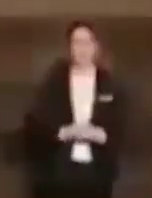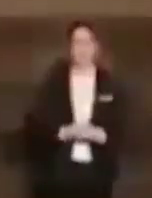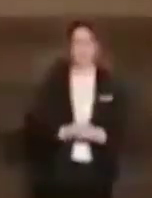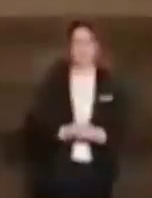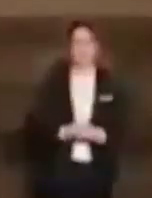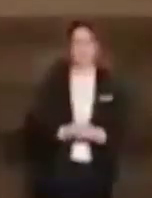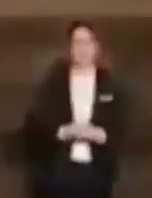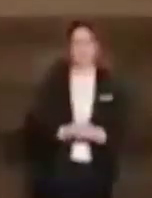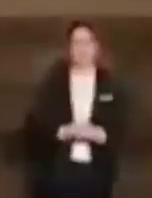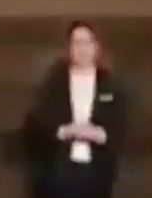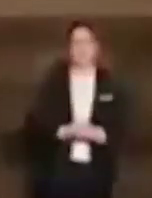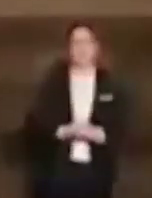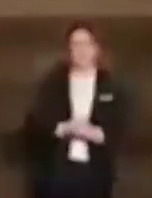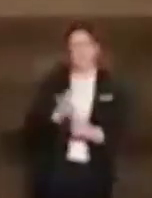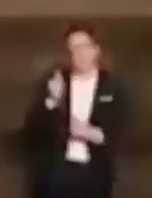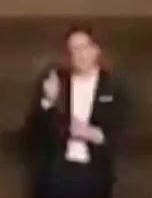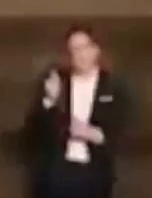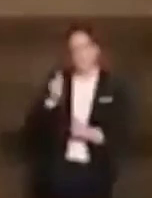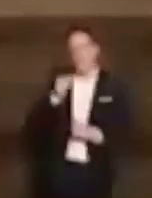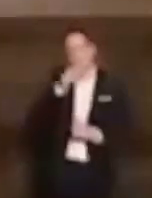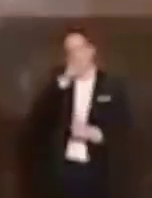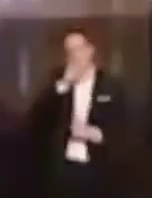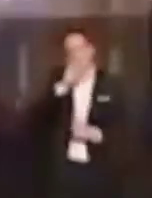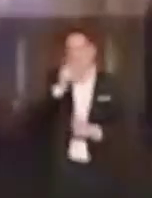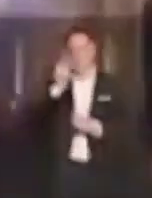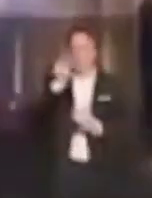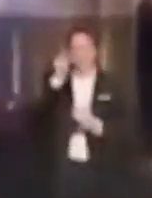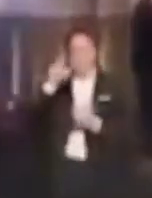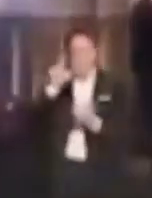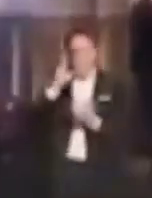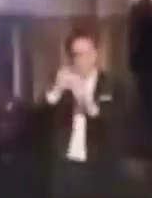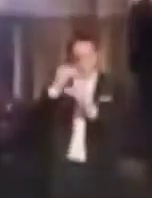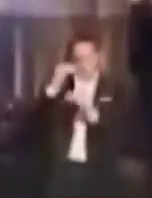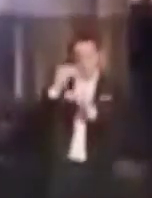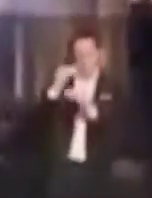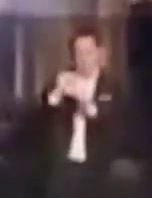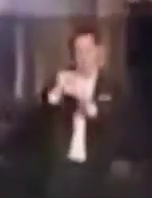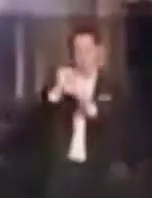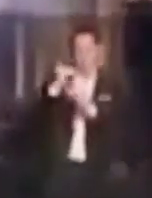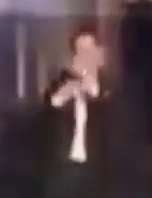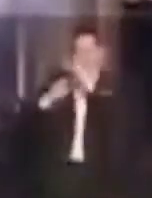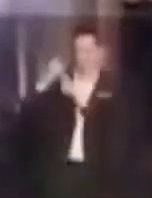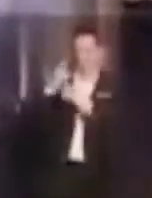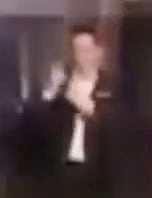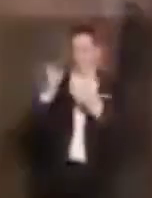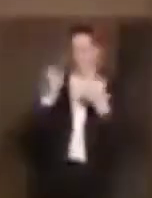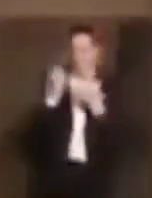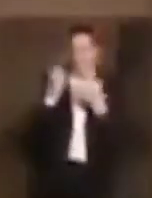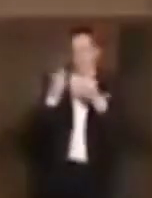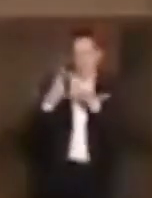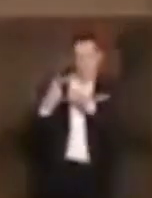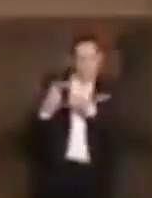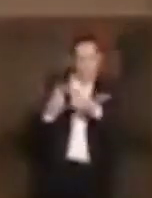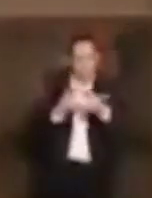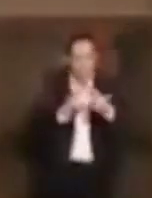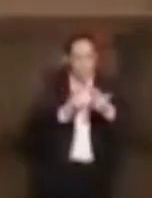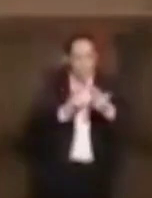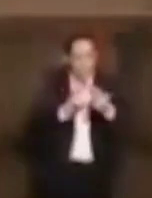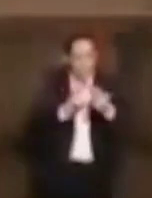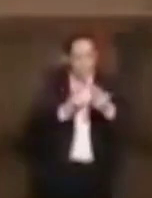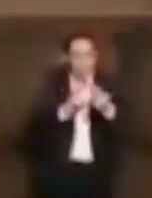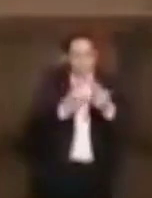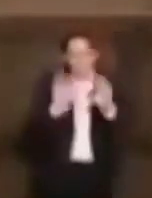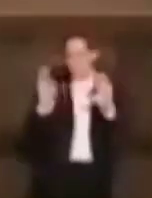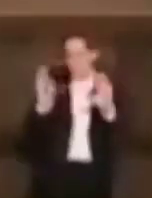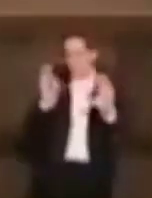آمده که زندگیش بهتر بشود، چیزی که در کشور خودش نداشت. بعد از این